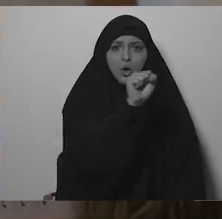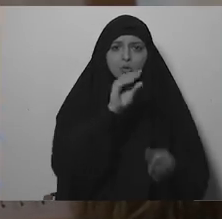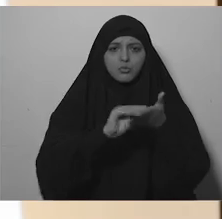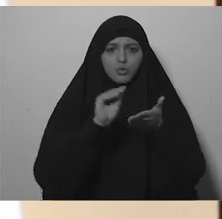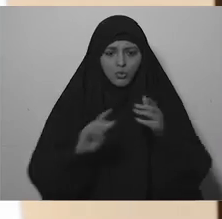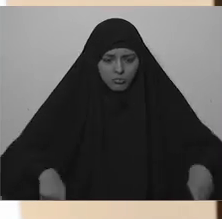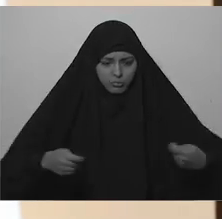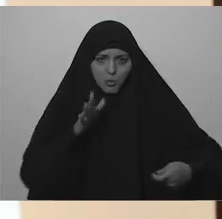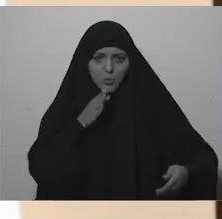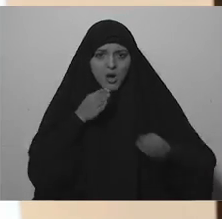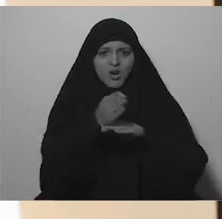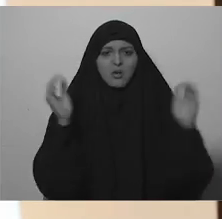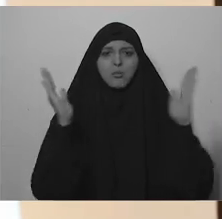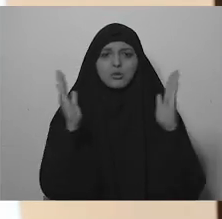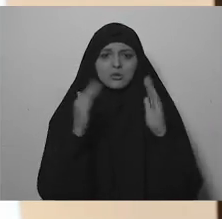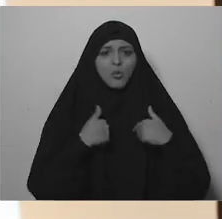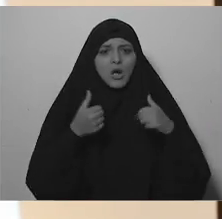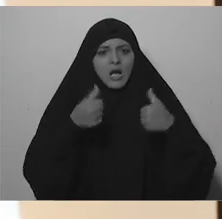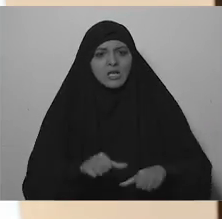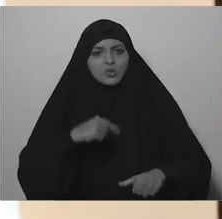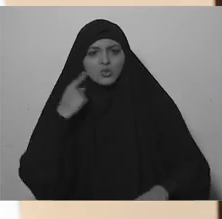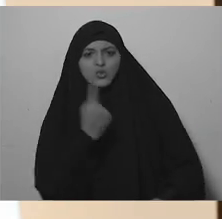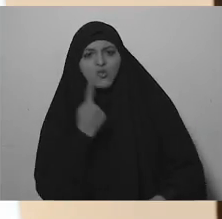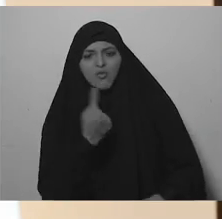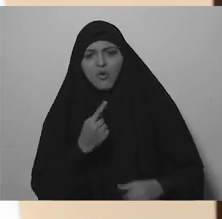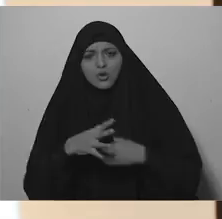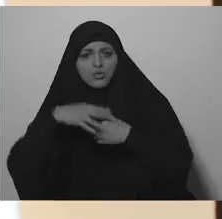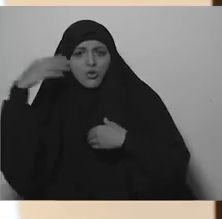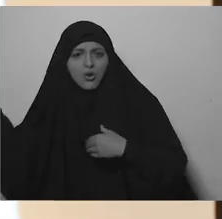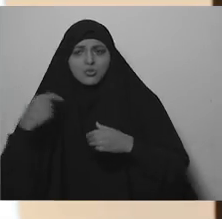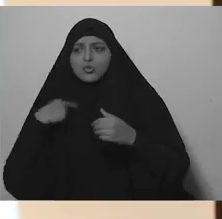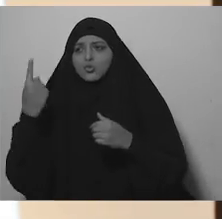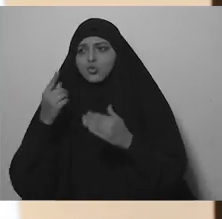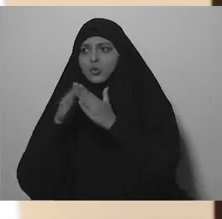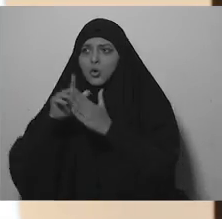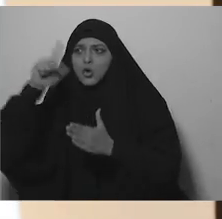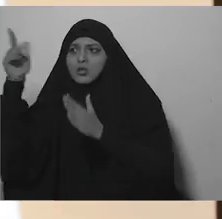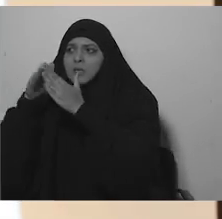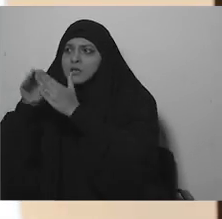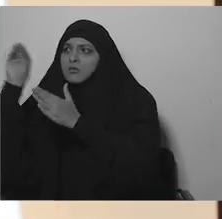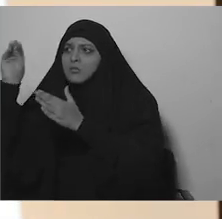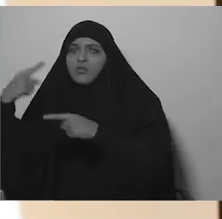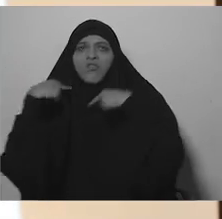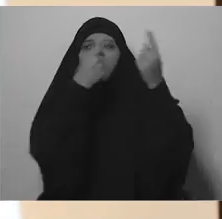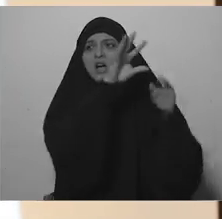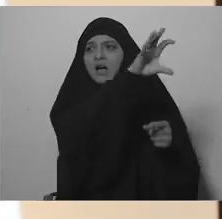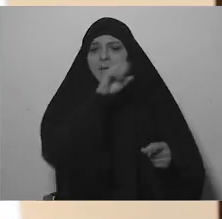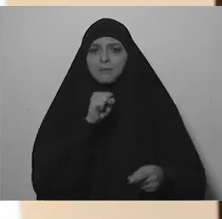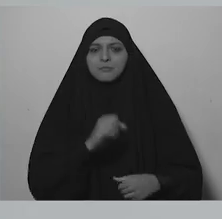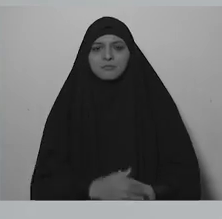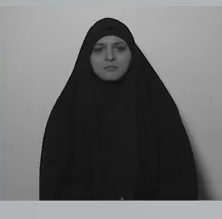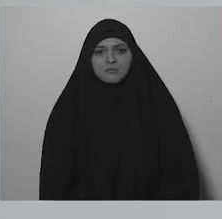portes des bureaux sont tellement étroites que je n'arrive pas à y accéder. Je reste souvent dehors et c'est à quelqu'un d'autre de ramener ce que tu es venu